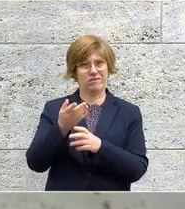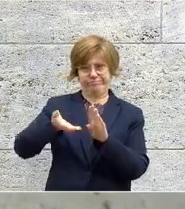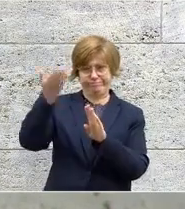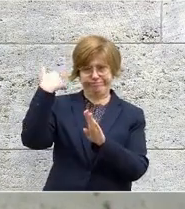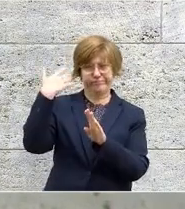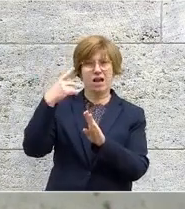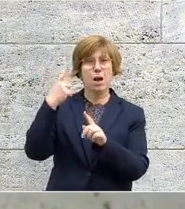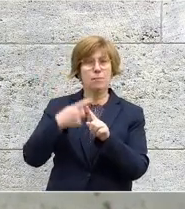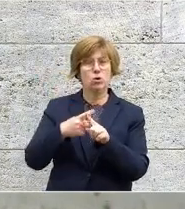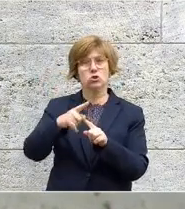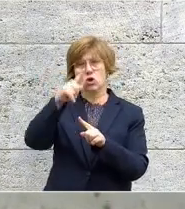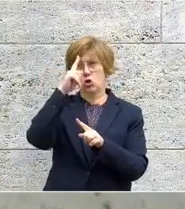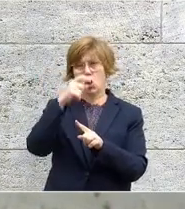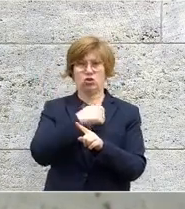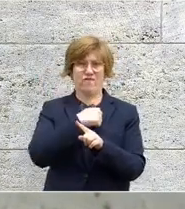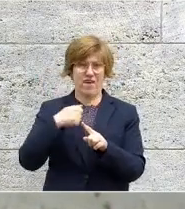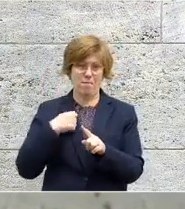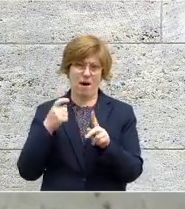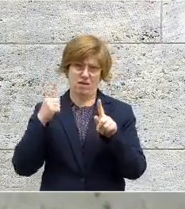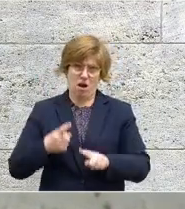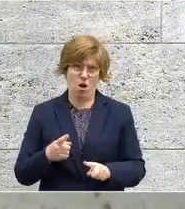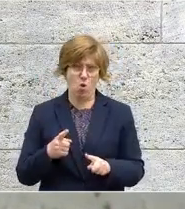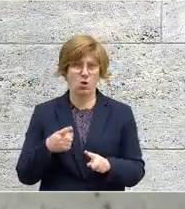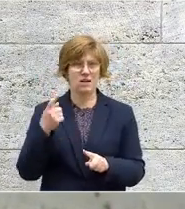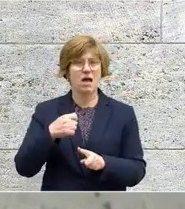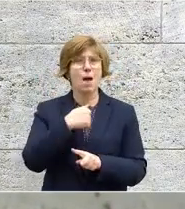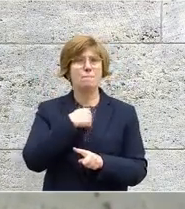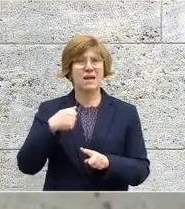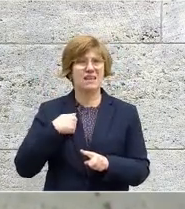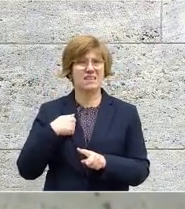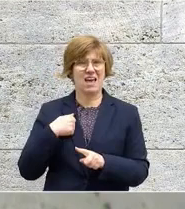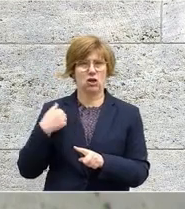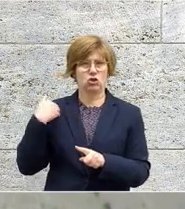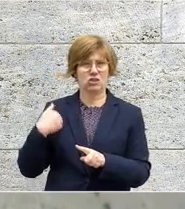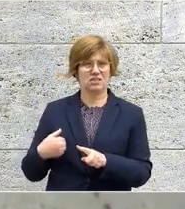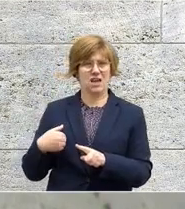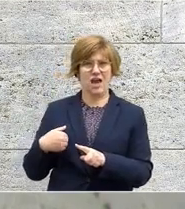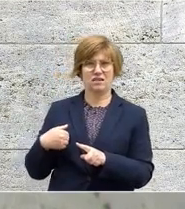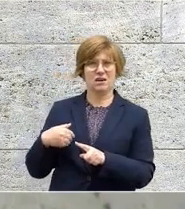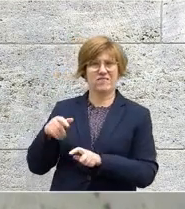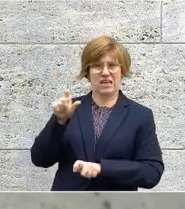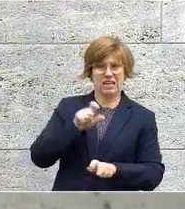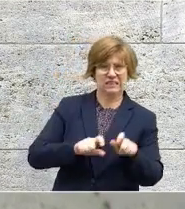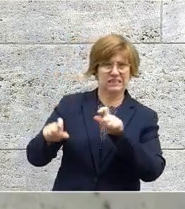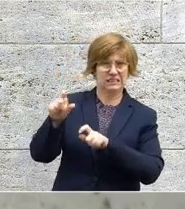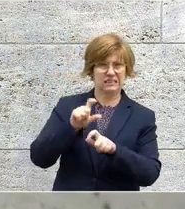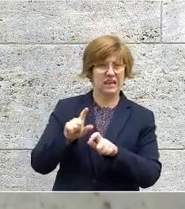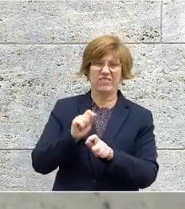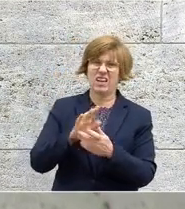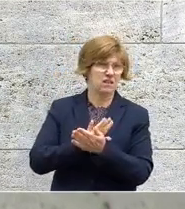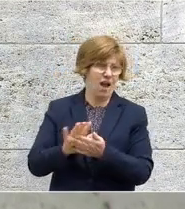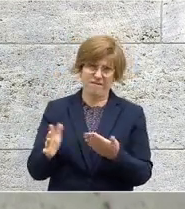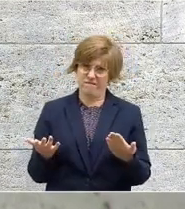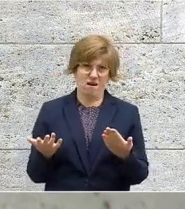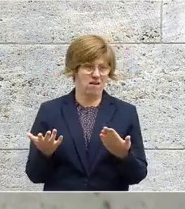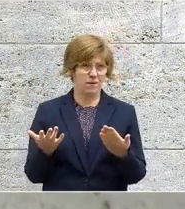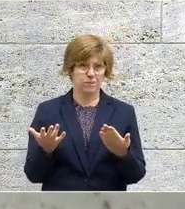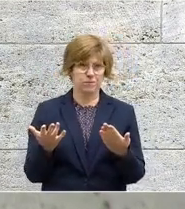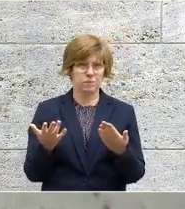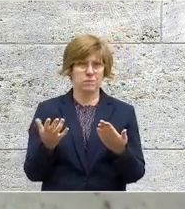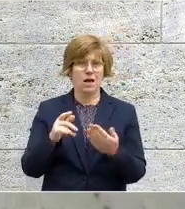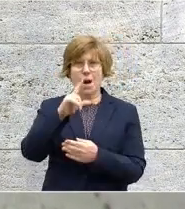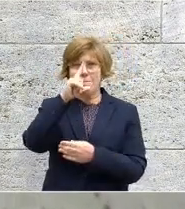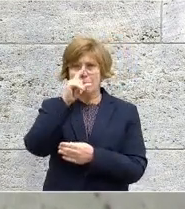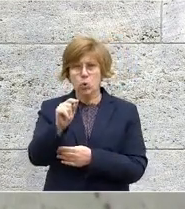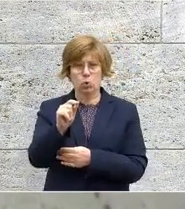Nationalsozialismus und der deutschen Wehrmacht fällt uns diese militärische Seite unserer Wehrhaftigkeit nicht leicht. Die